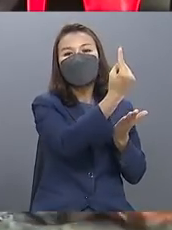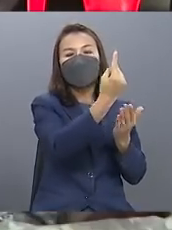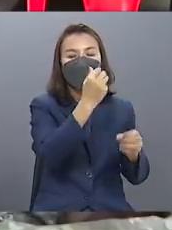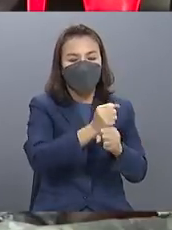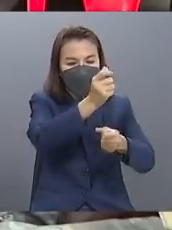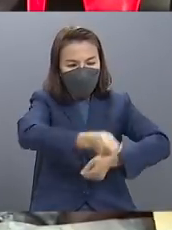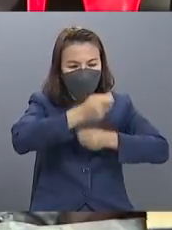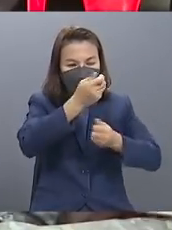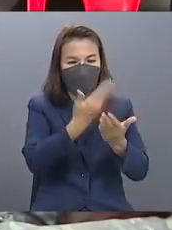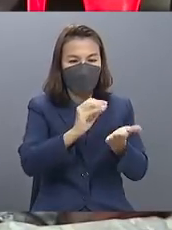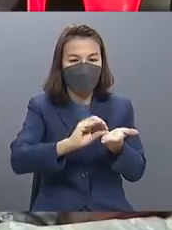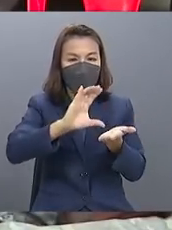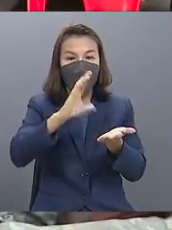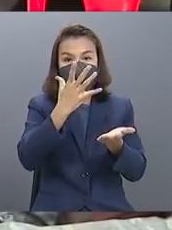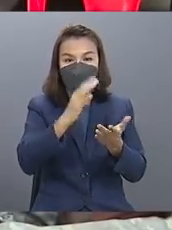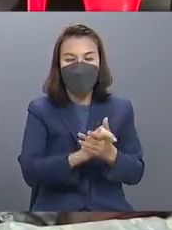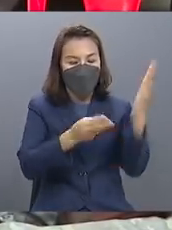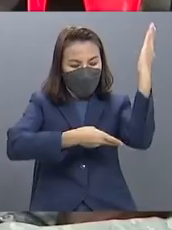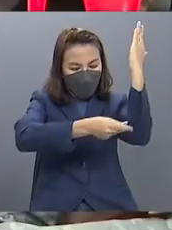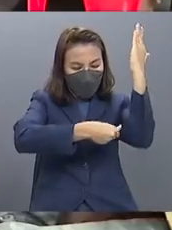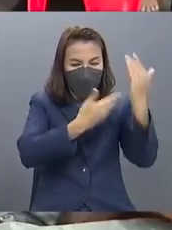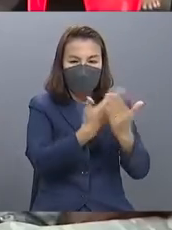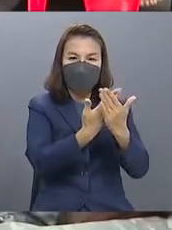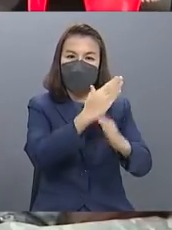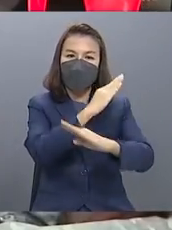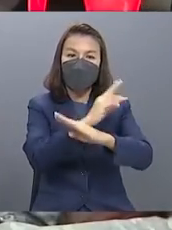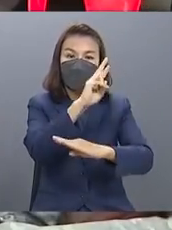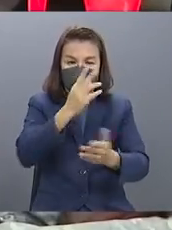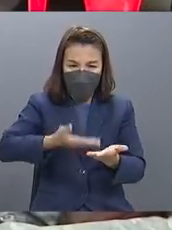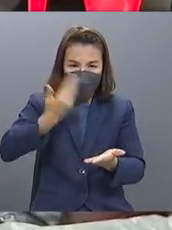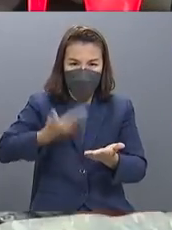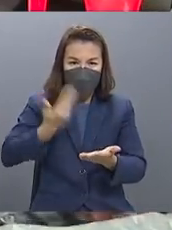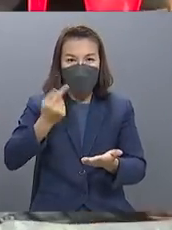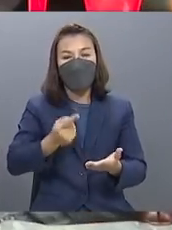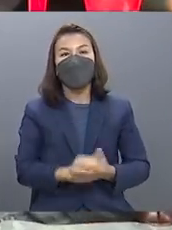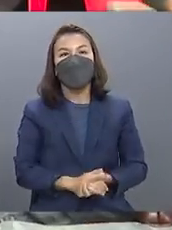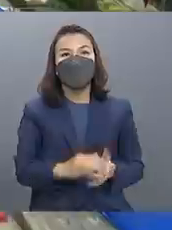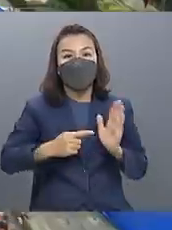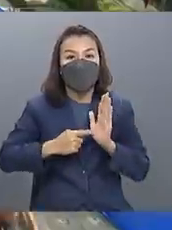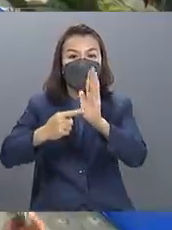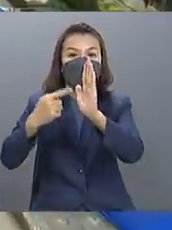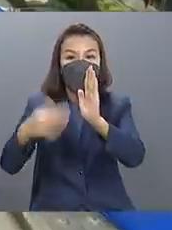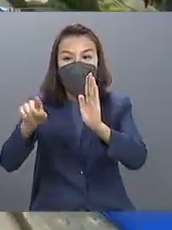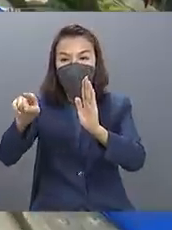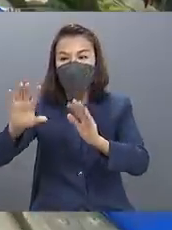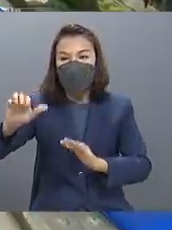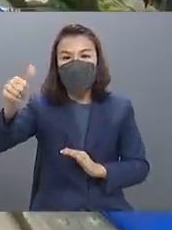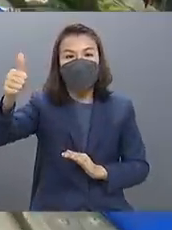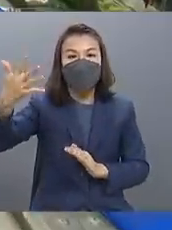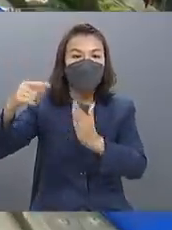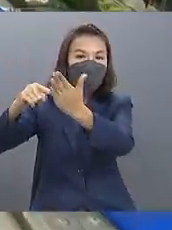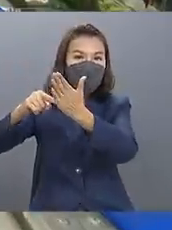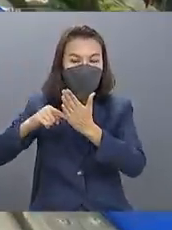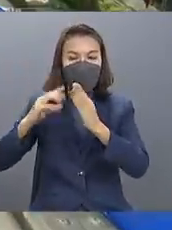การลงทุนสูงปุ๋ยราคาเพิ่มกว่า 2เท่าตัวข้อเสนอที่บอกไปก็ยังไม่มีความคืบหน้ารอคะนี่ประชุมครม.นะครับ